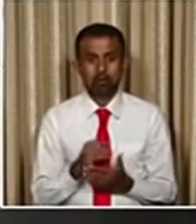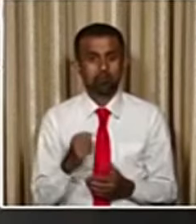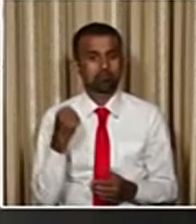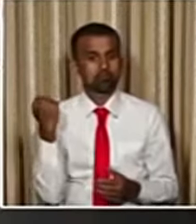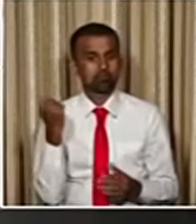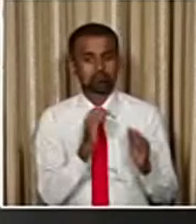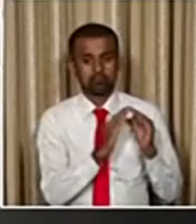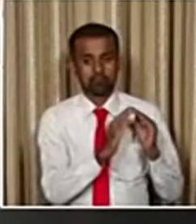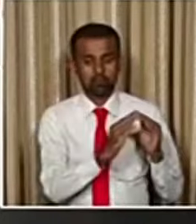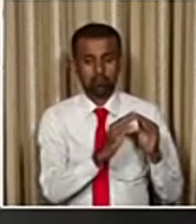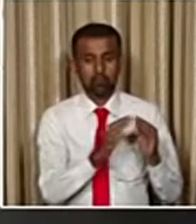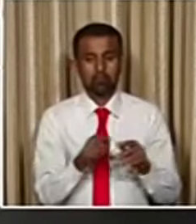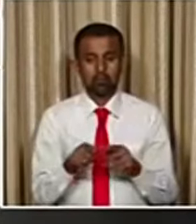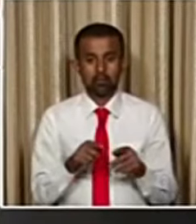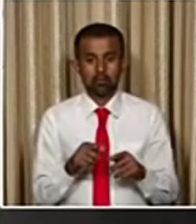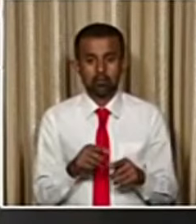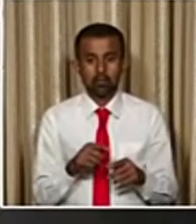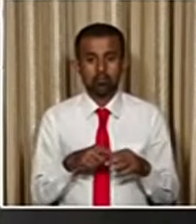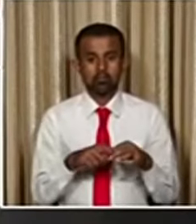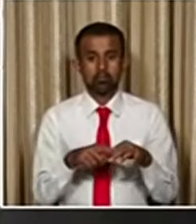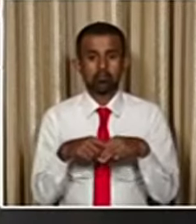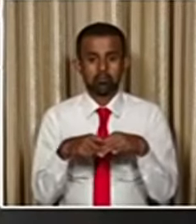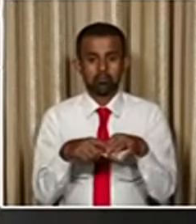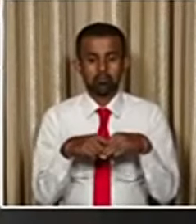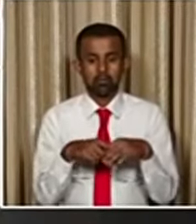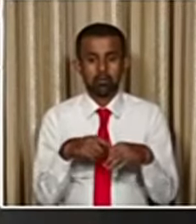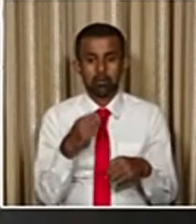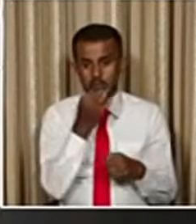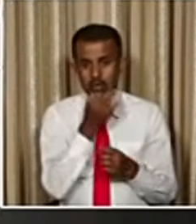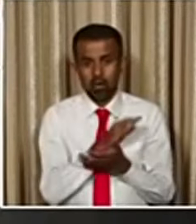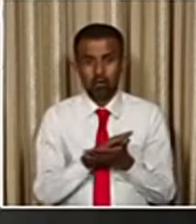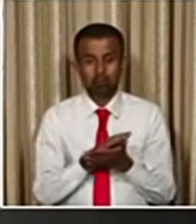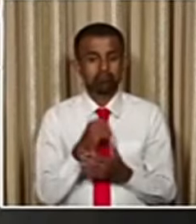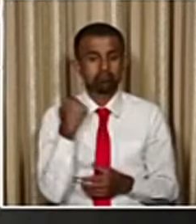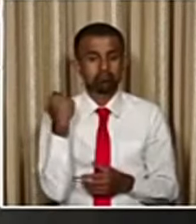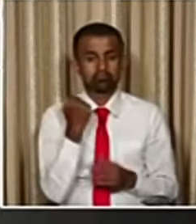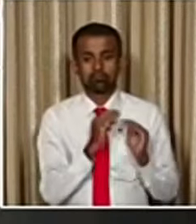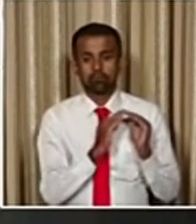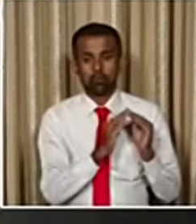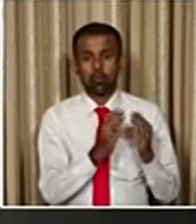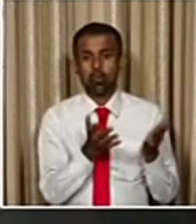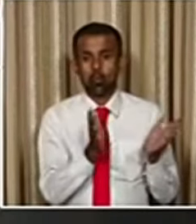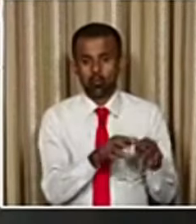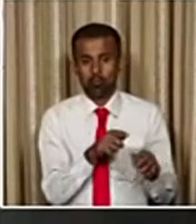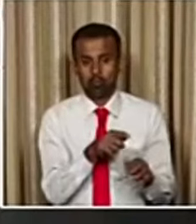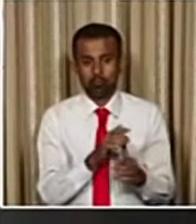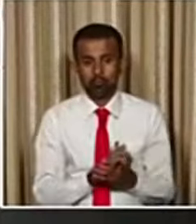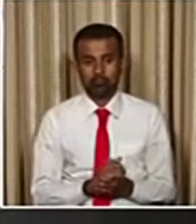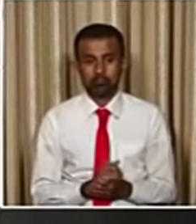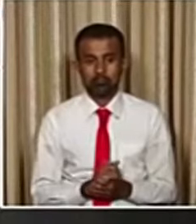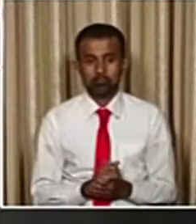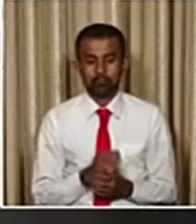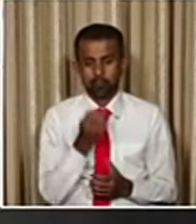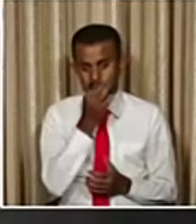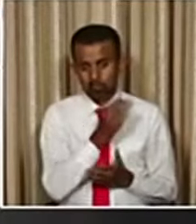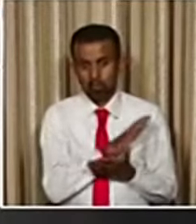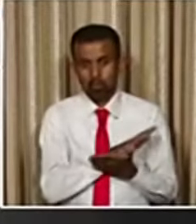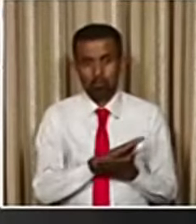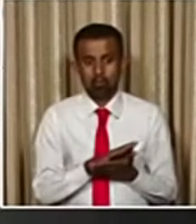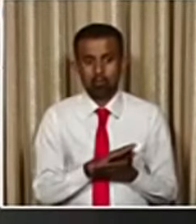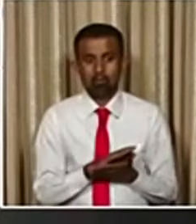ಸೇವನಾಗಾರ ಮೇವಾ ಮೇ ಮಂ ಪ್ರಶ್ನೆ ಕಲ ಹಂಬಂದೊಟ ಸೇವನಾಗಾರ ಇವಾಗೆ